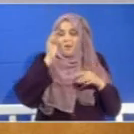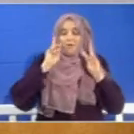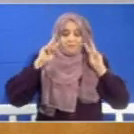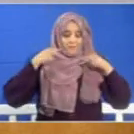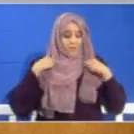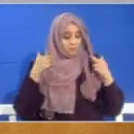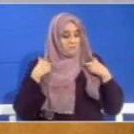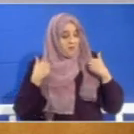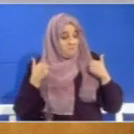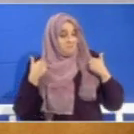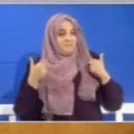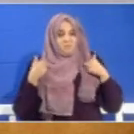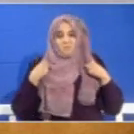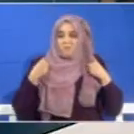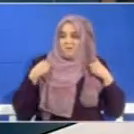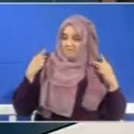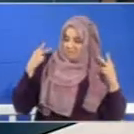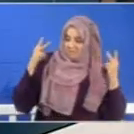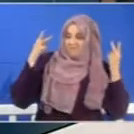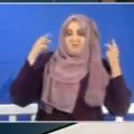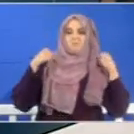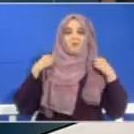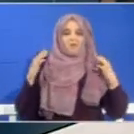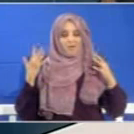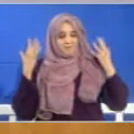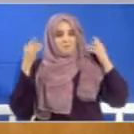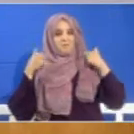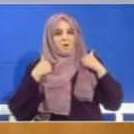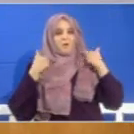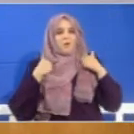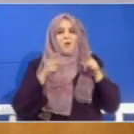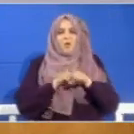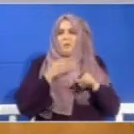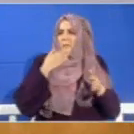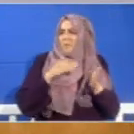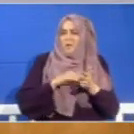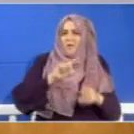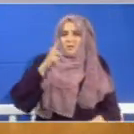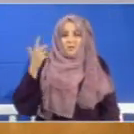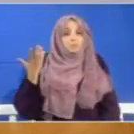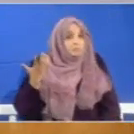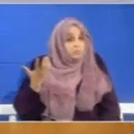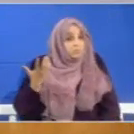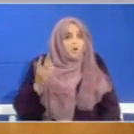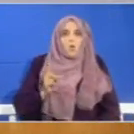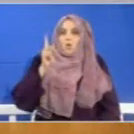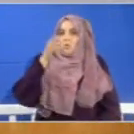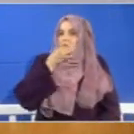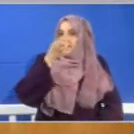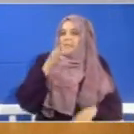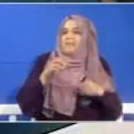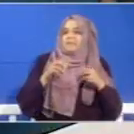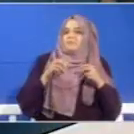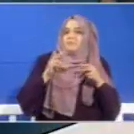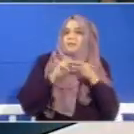وكأنه فضله الله على سائر المخلوقات. سيدنا الله تعالى عندما ذكر لنا قصة